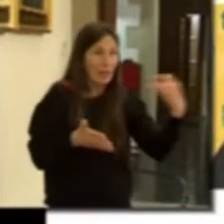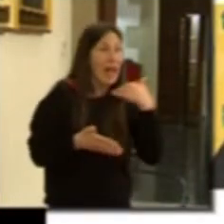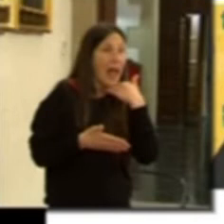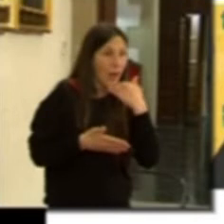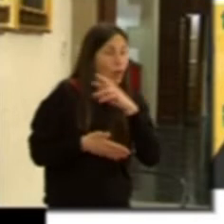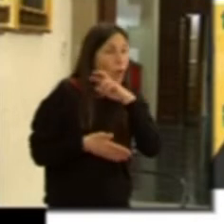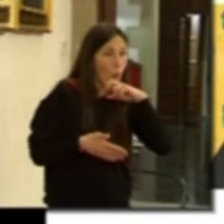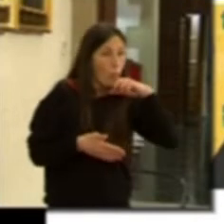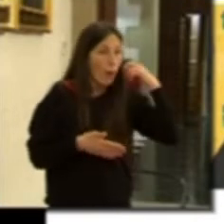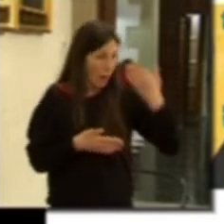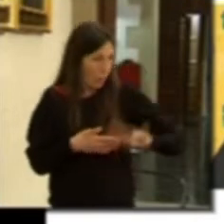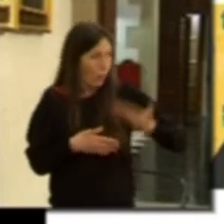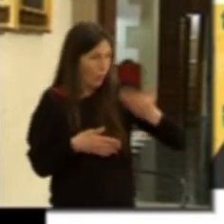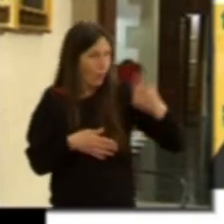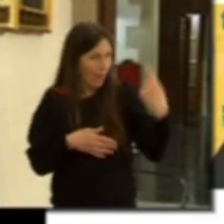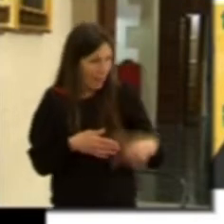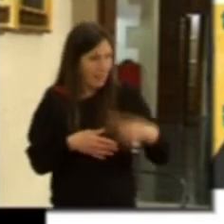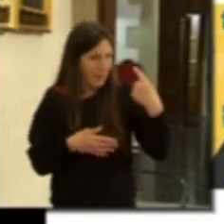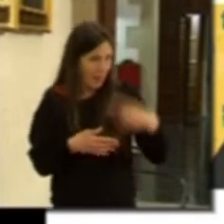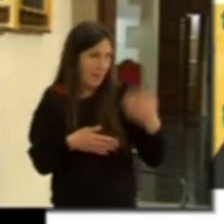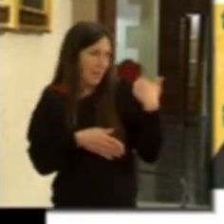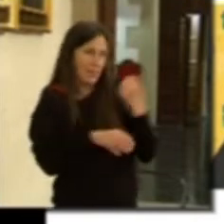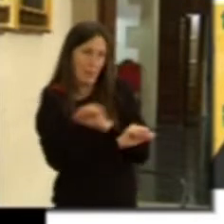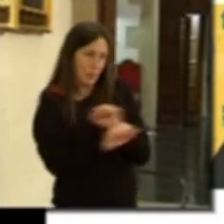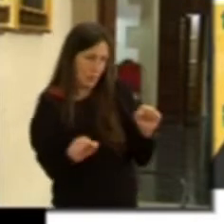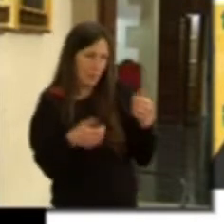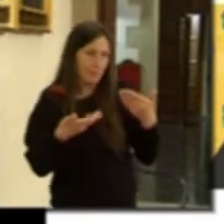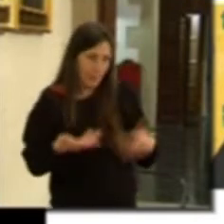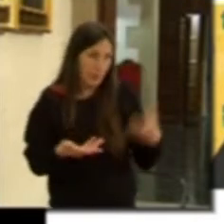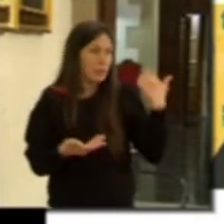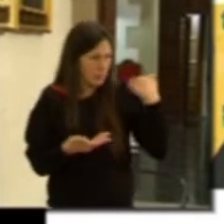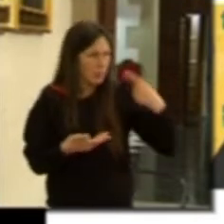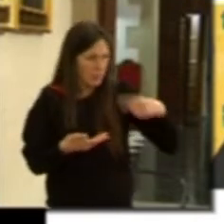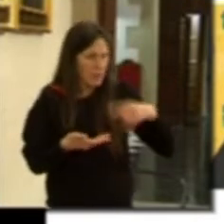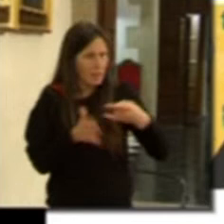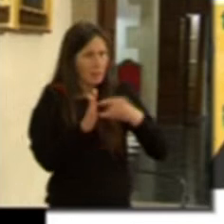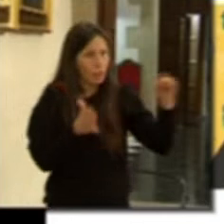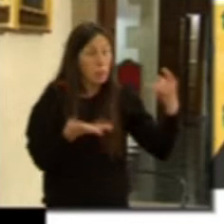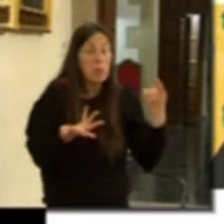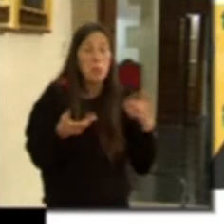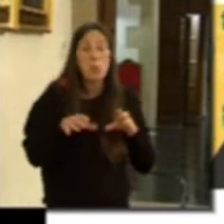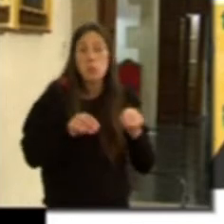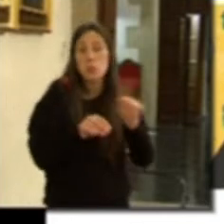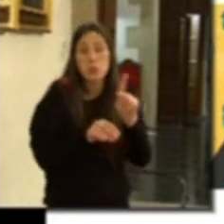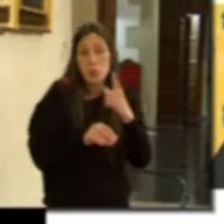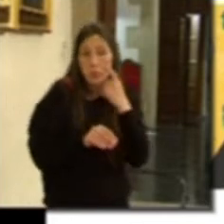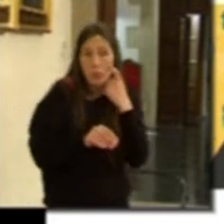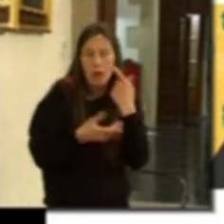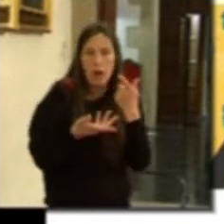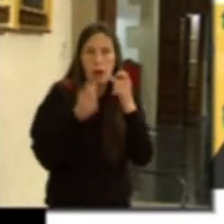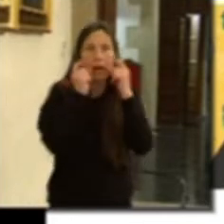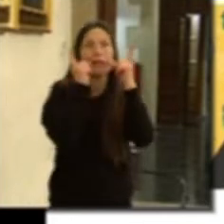valor i li hem de donar. I totes aquestes eines, com us deia fa un moment, ja existien. El que passa és que no les fèiem servir. Ara les hem